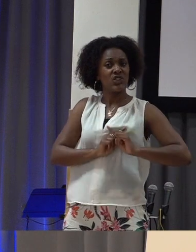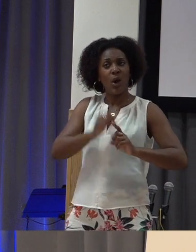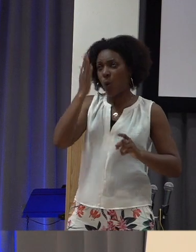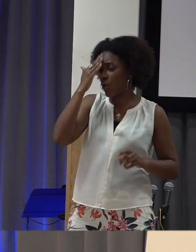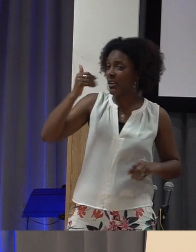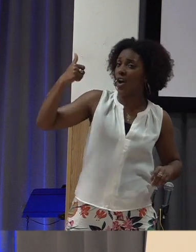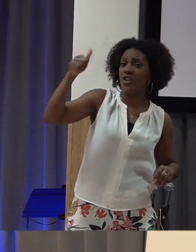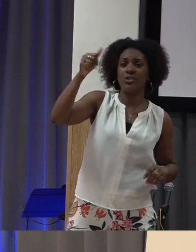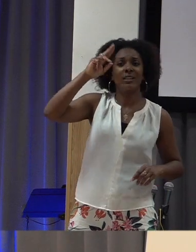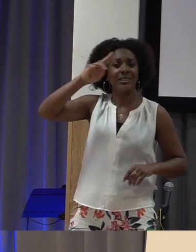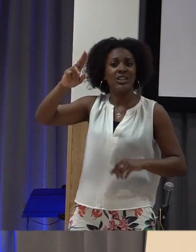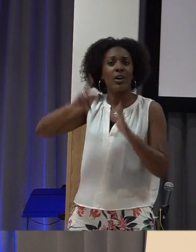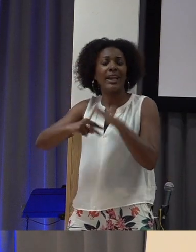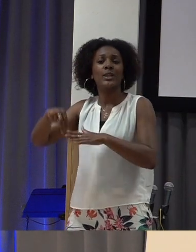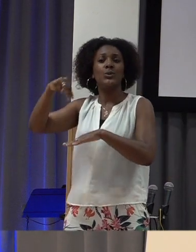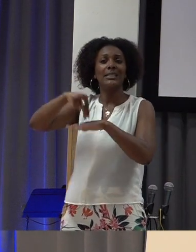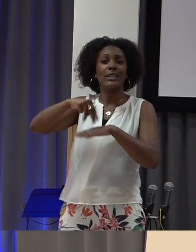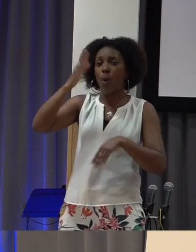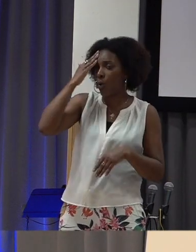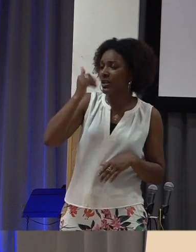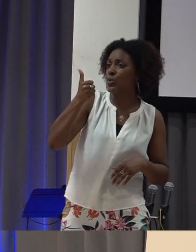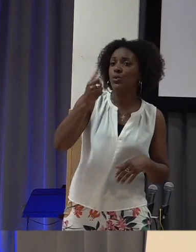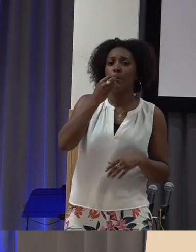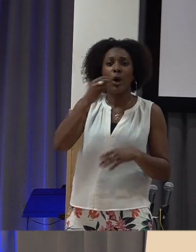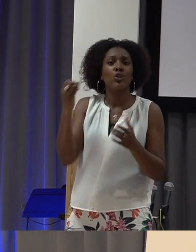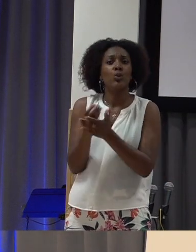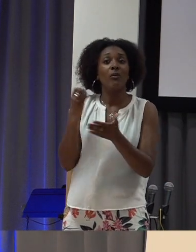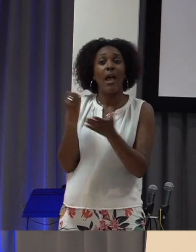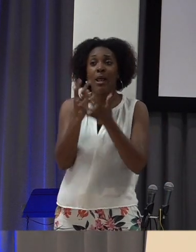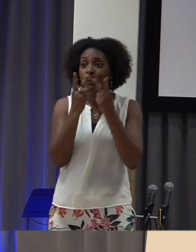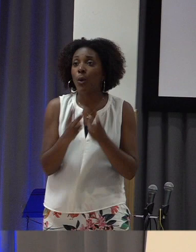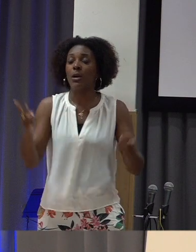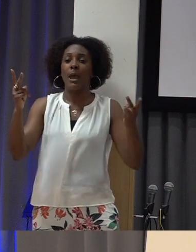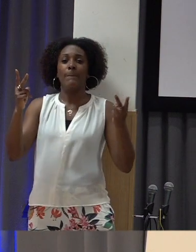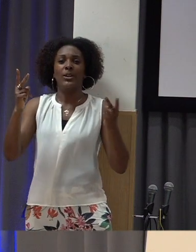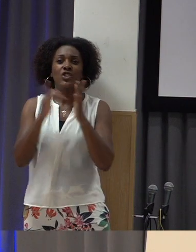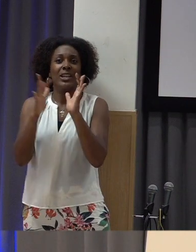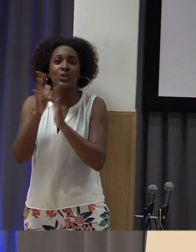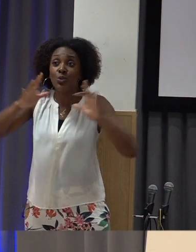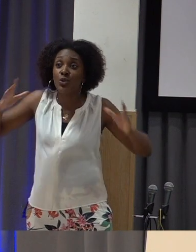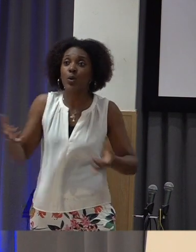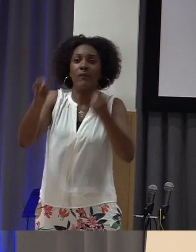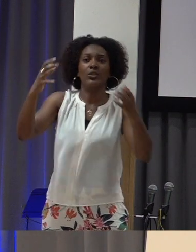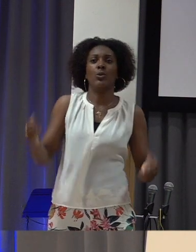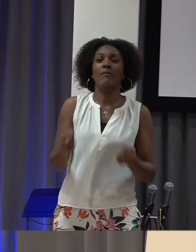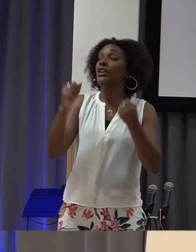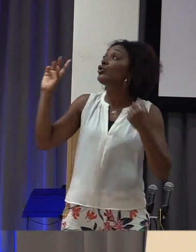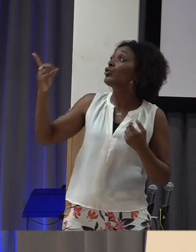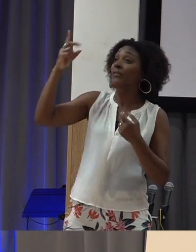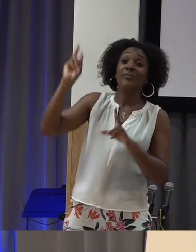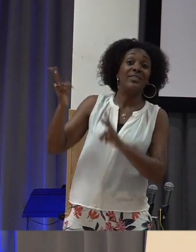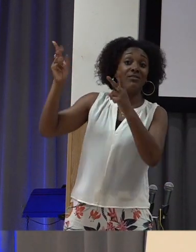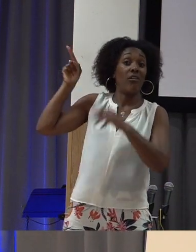ressuscité. On ne connaît qu'une bonne nouvelle, proclamant le salut accompli par le Dieu vivant. Et